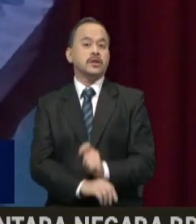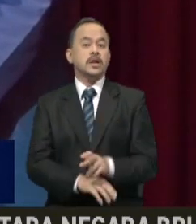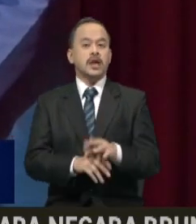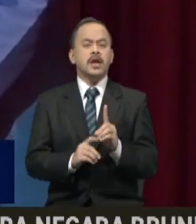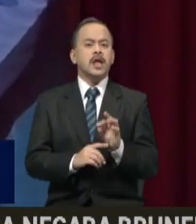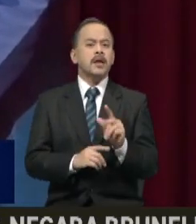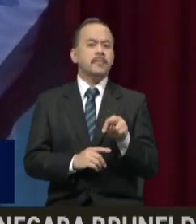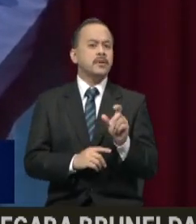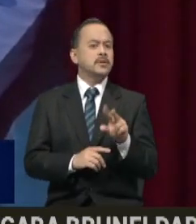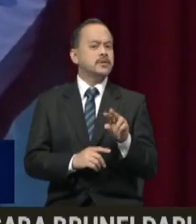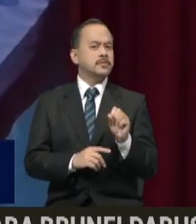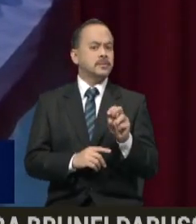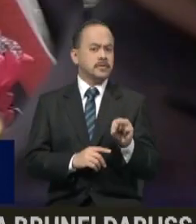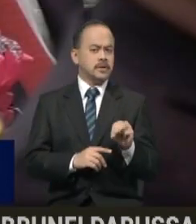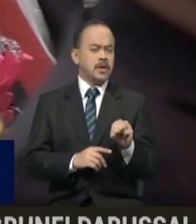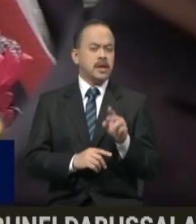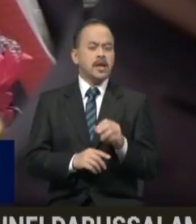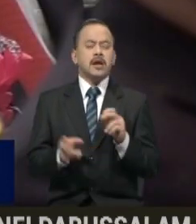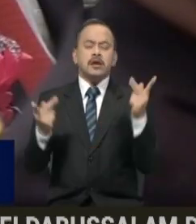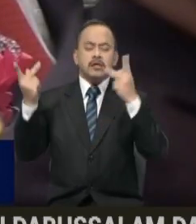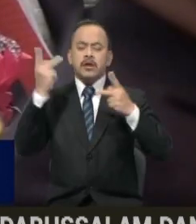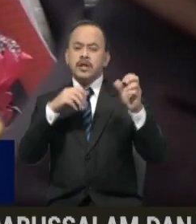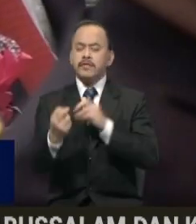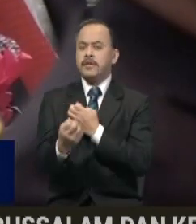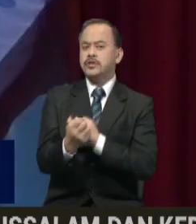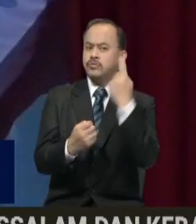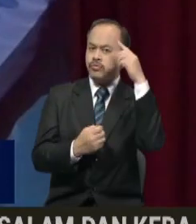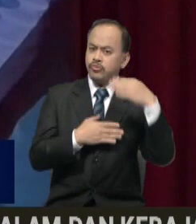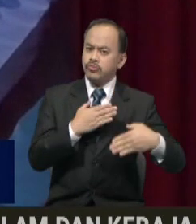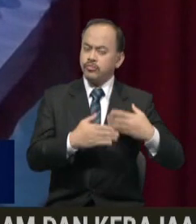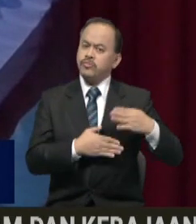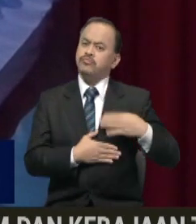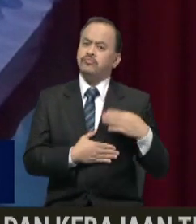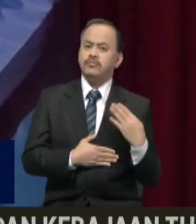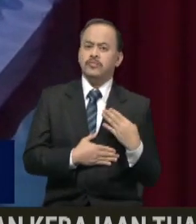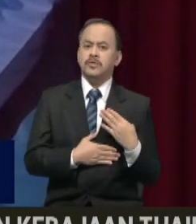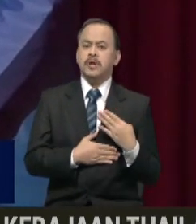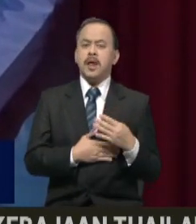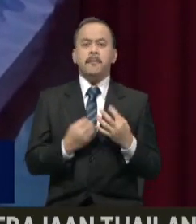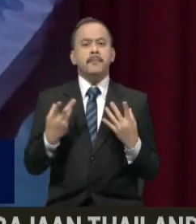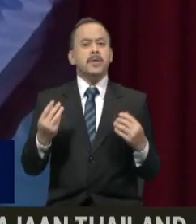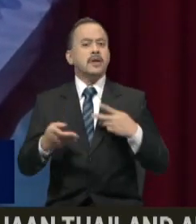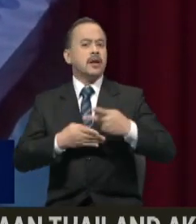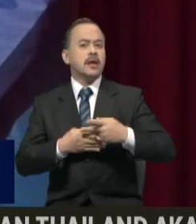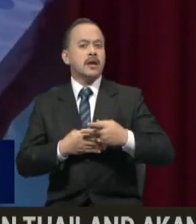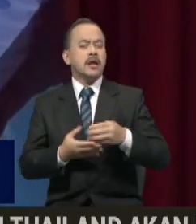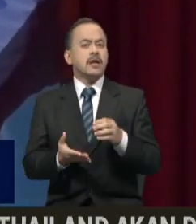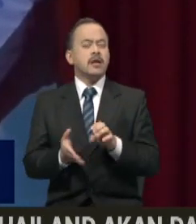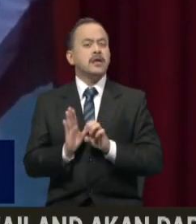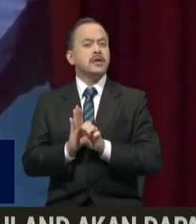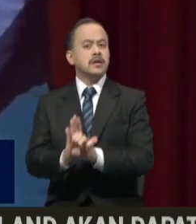dynamism and creative energy of our youth, manifesting in various forms such as